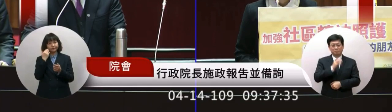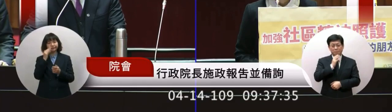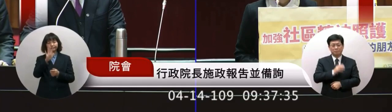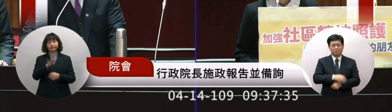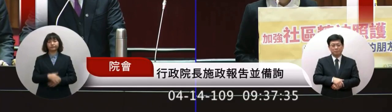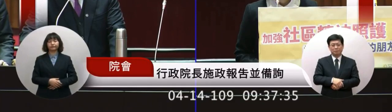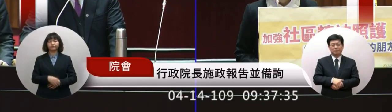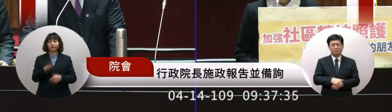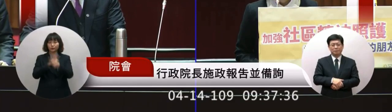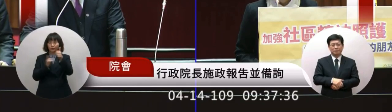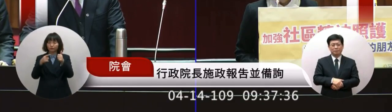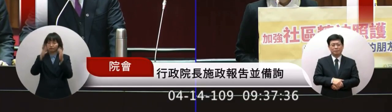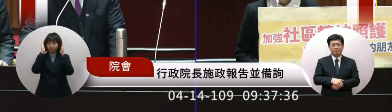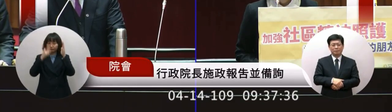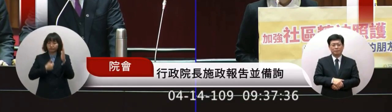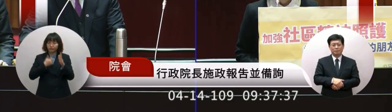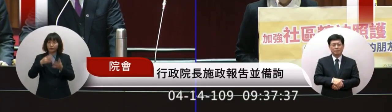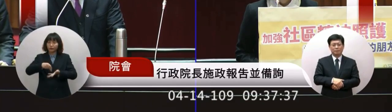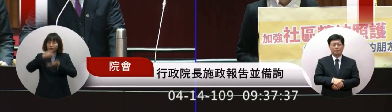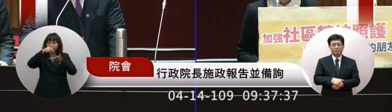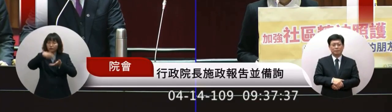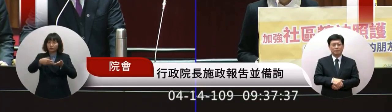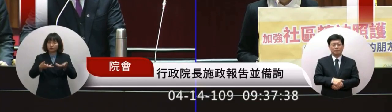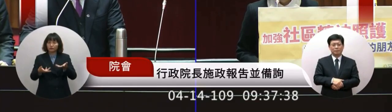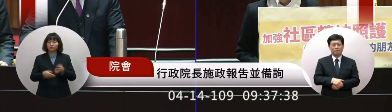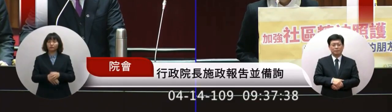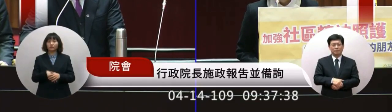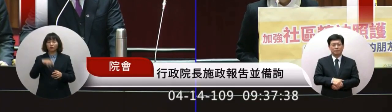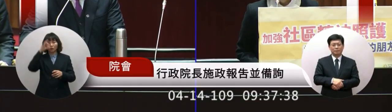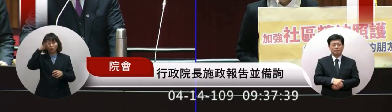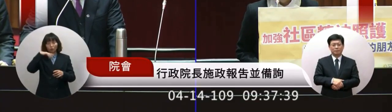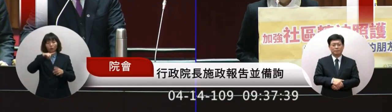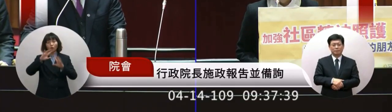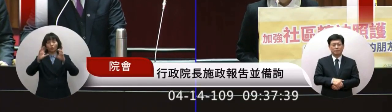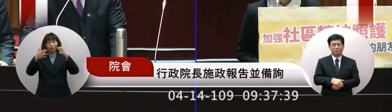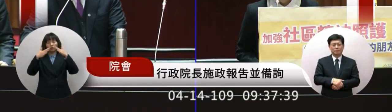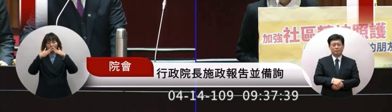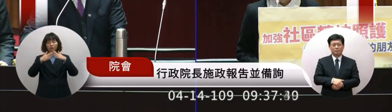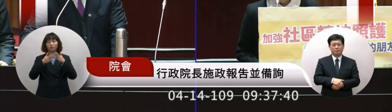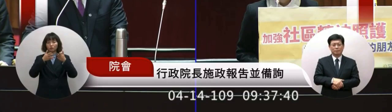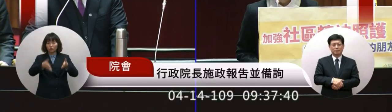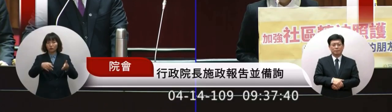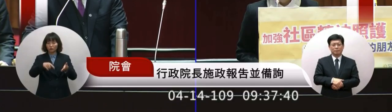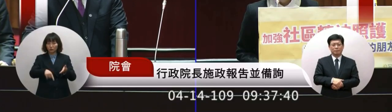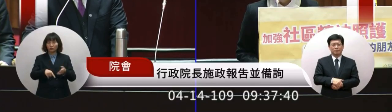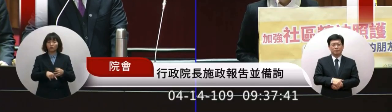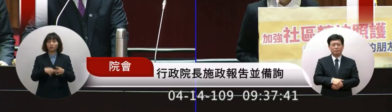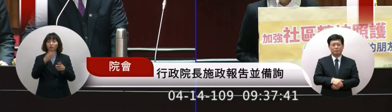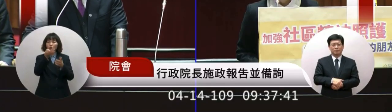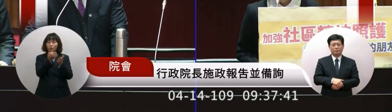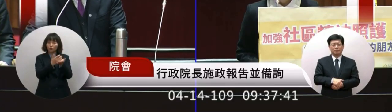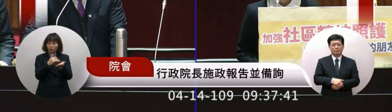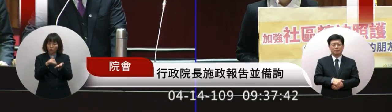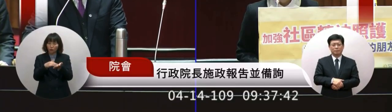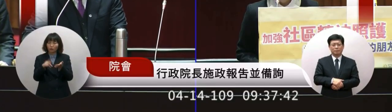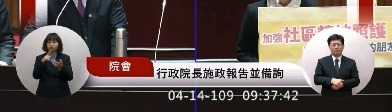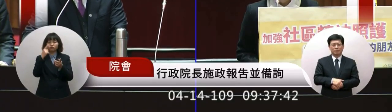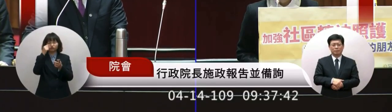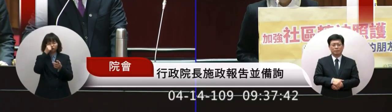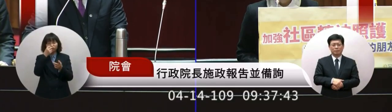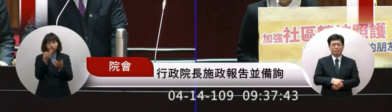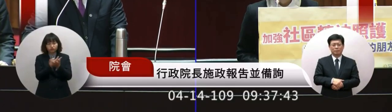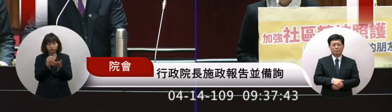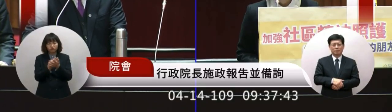委员真的很认真提出这一方面，看到我们国家在这方面经费好像过